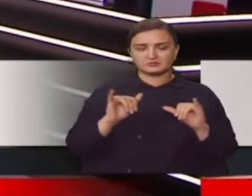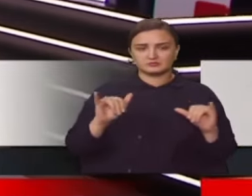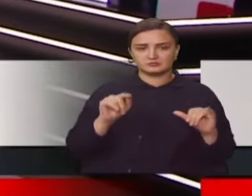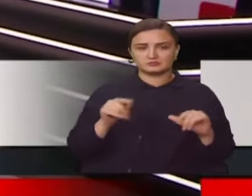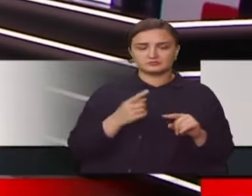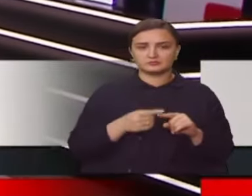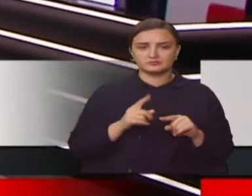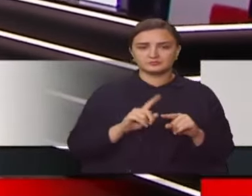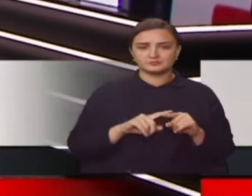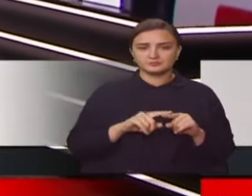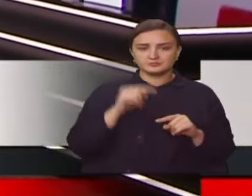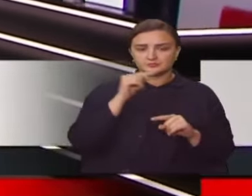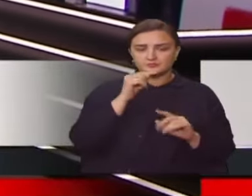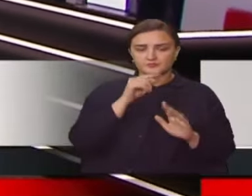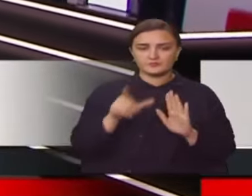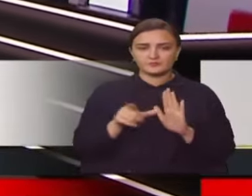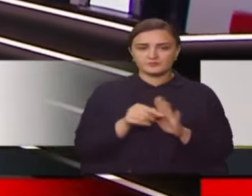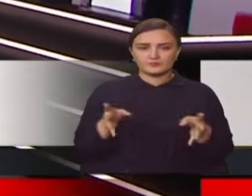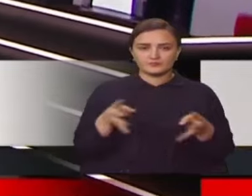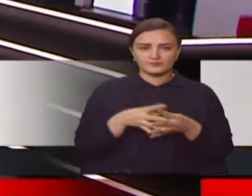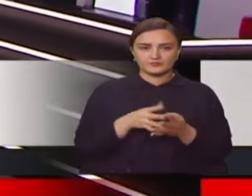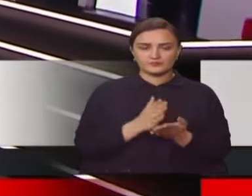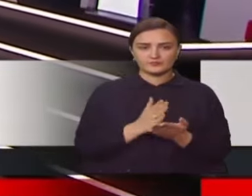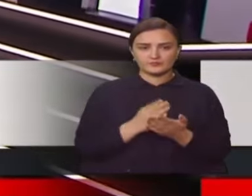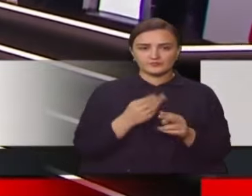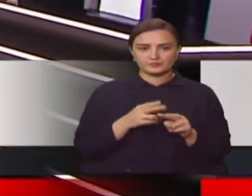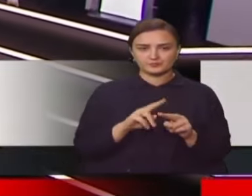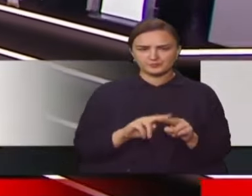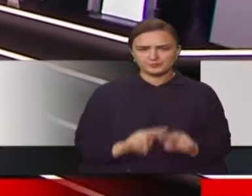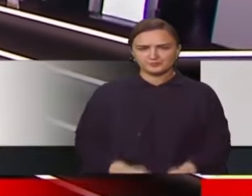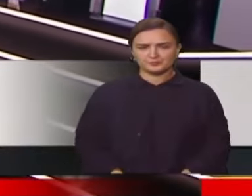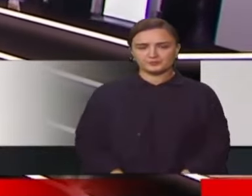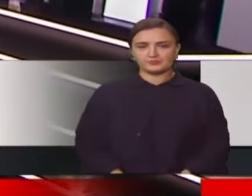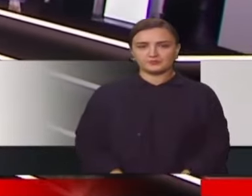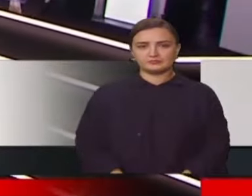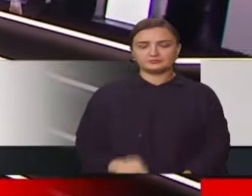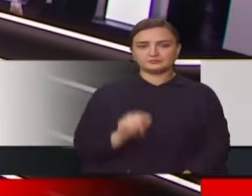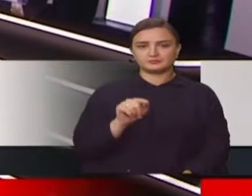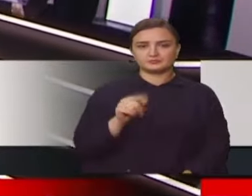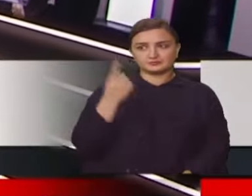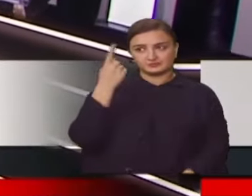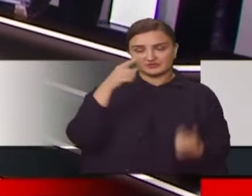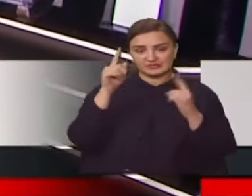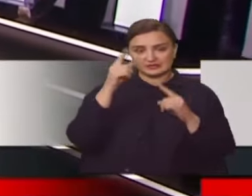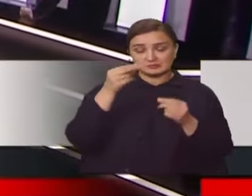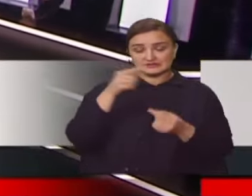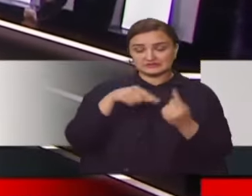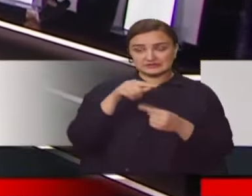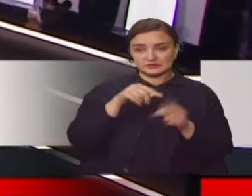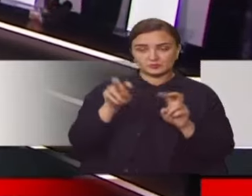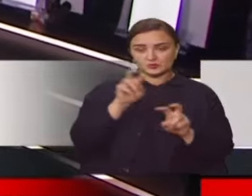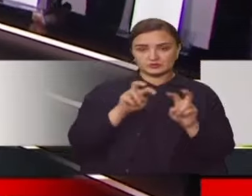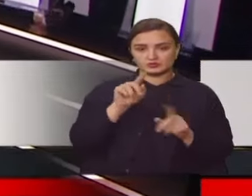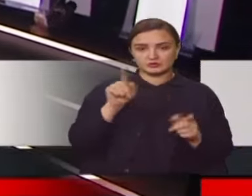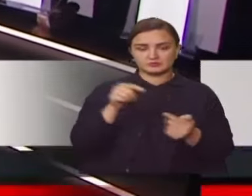ეს რა თქმა უნდა ეკონომიკასთან ერთად შერწყმაში არის. ამიტომ ამ კონკრეტული კომპლექსური მიდგომებით და ინვესტიციების მოზიდვის და